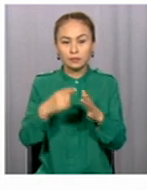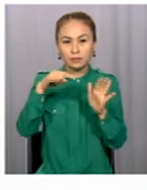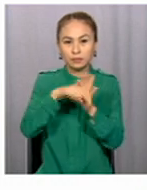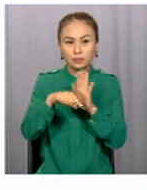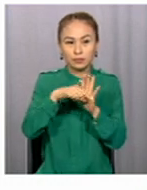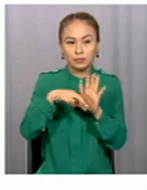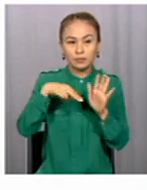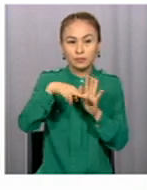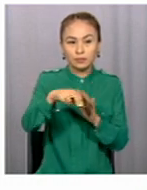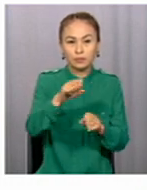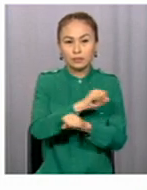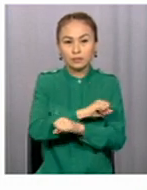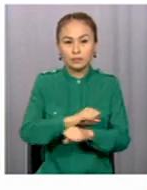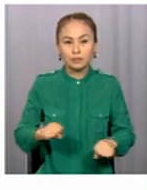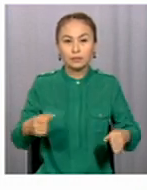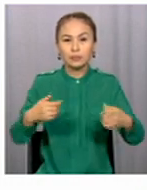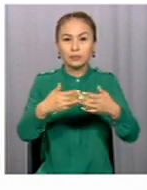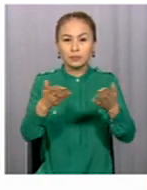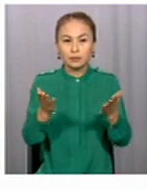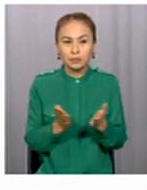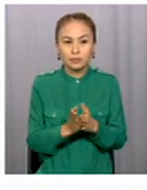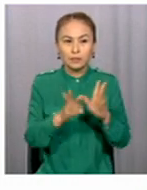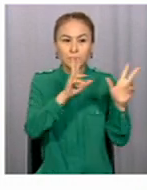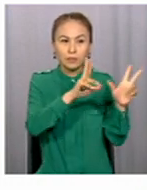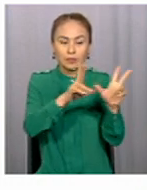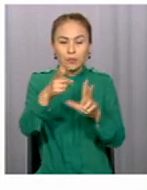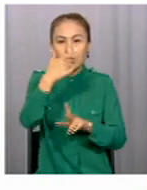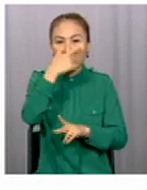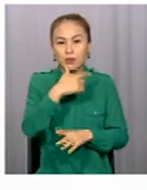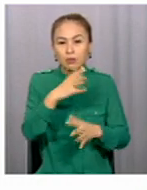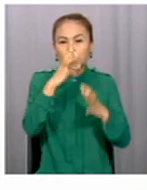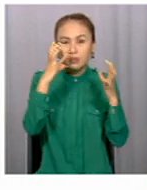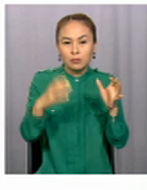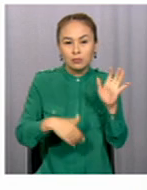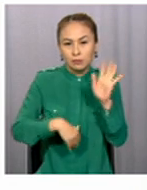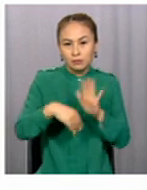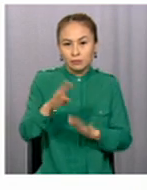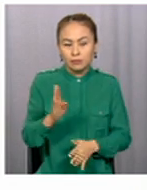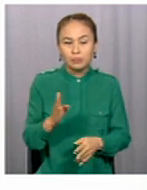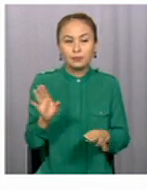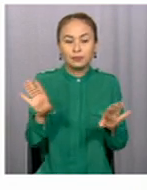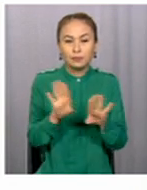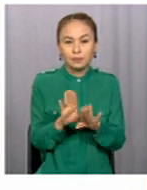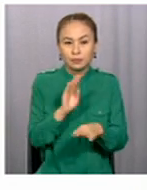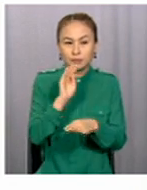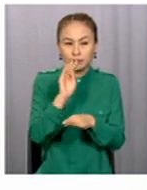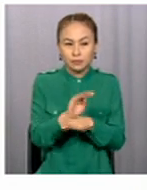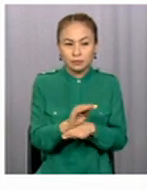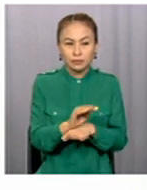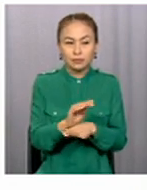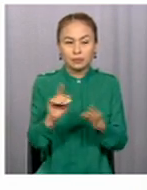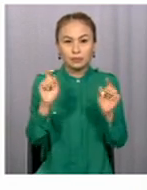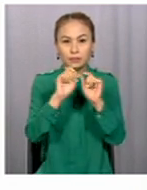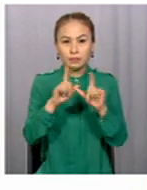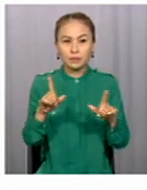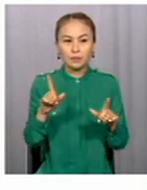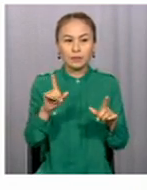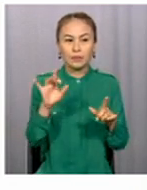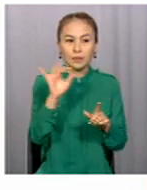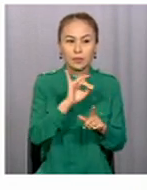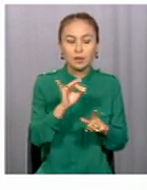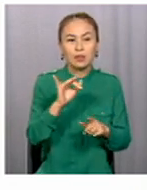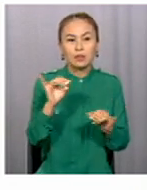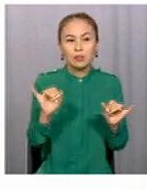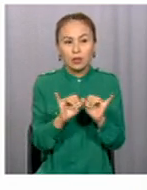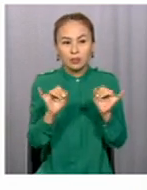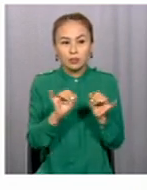болмайды. Ыдыстар мен жиһаздарға ұқыпты қараған жөн. Сонымен қатар, асханада тазалық сақтап,